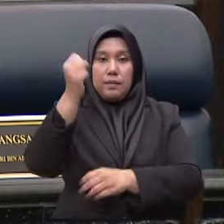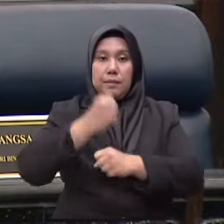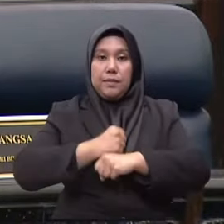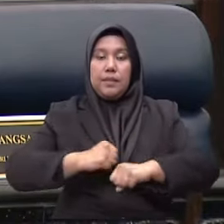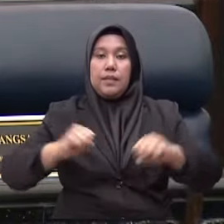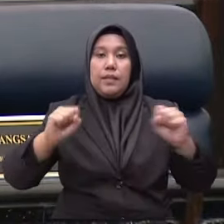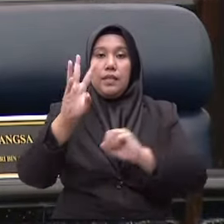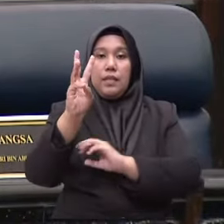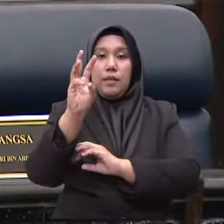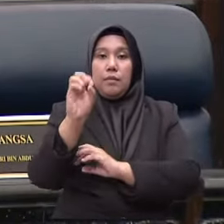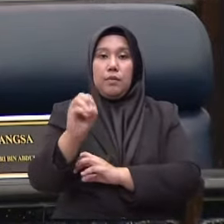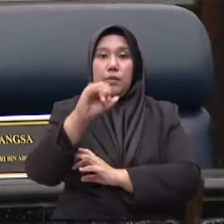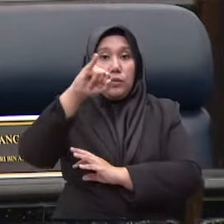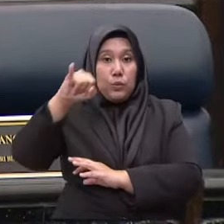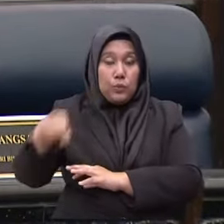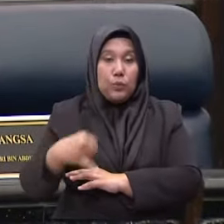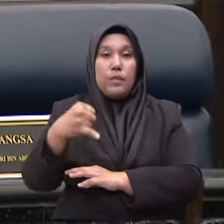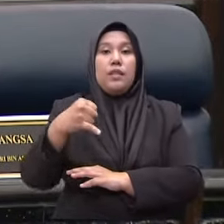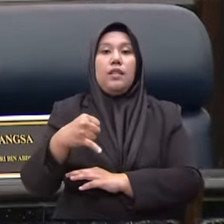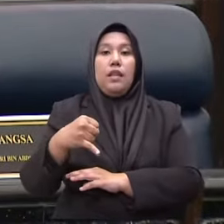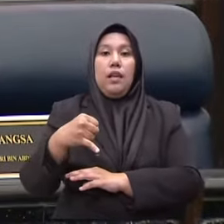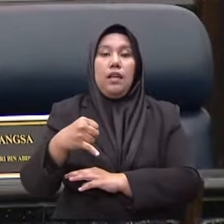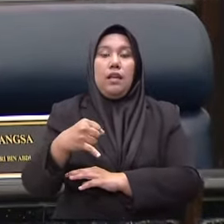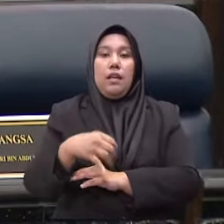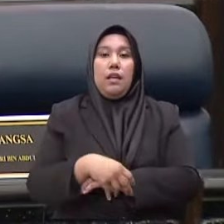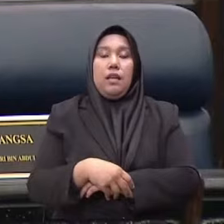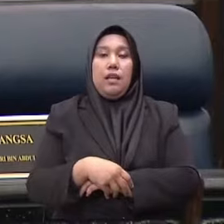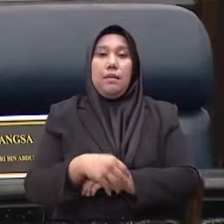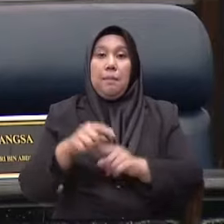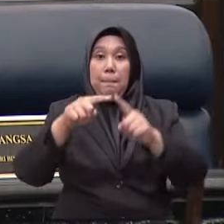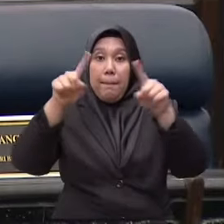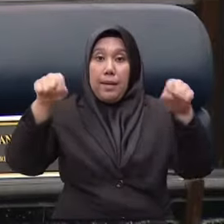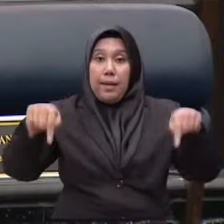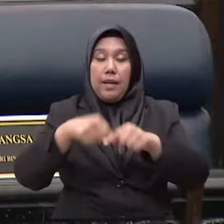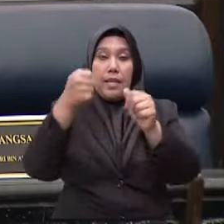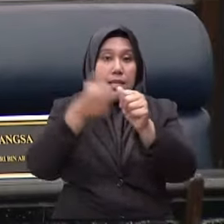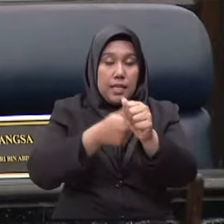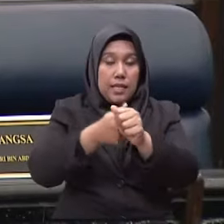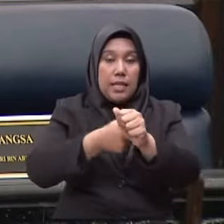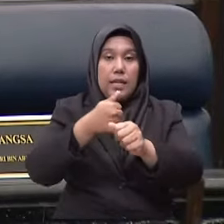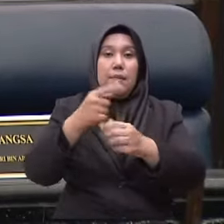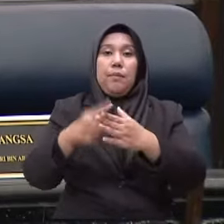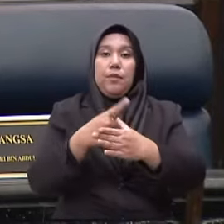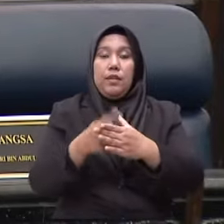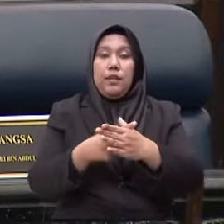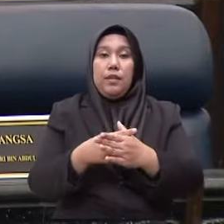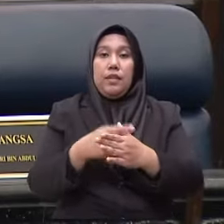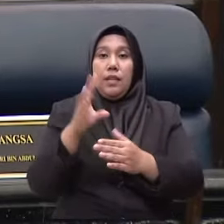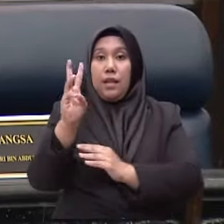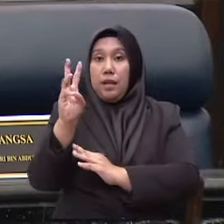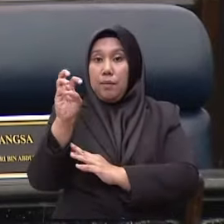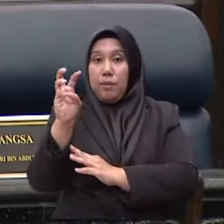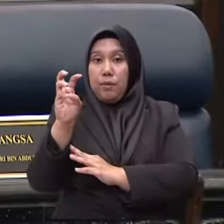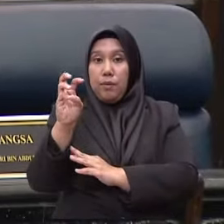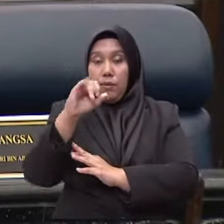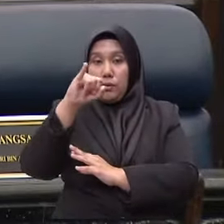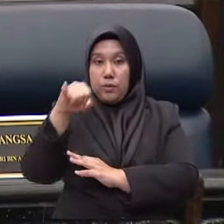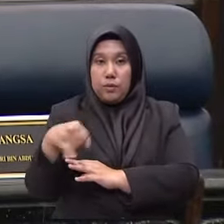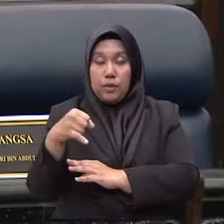tiap-tiap bulan bayangkan kita ambil 60 juta paket ini kita bagi dengan